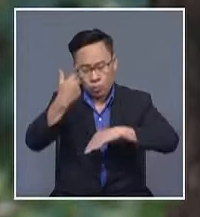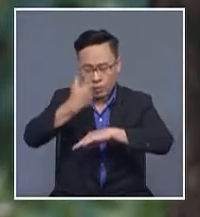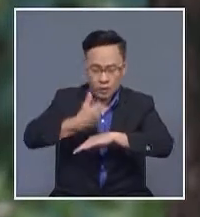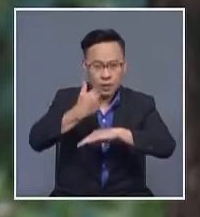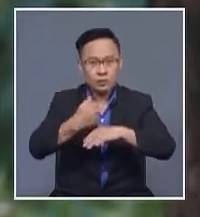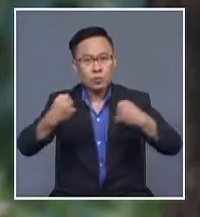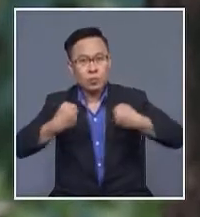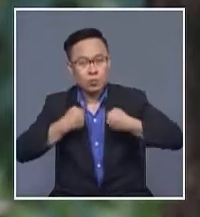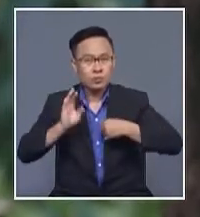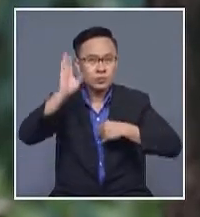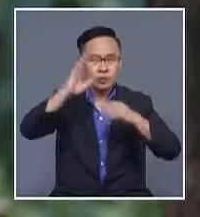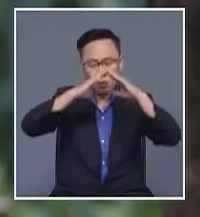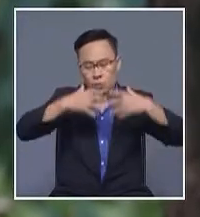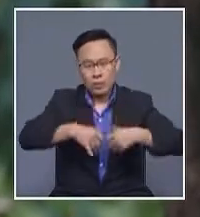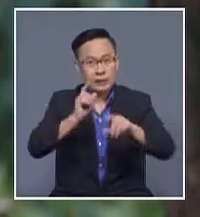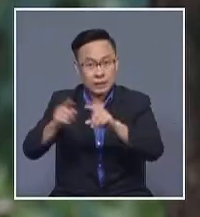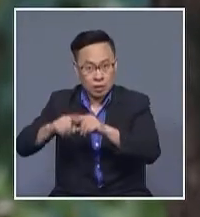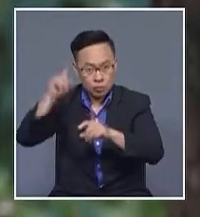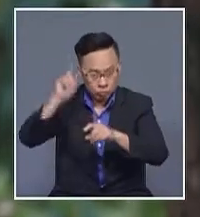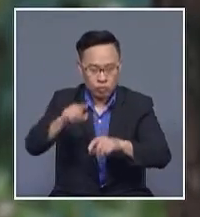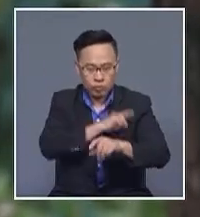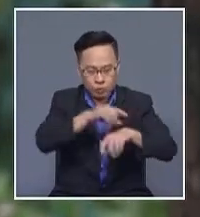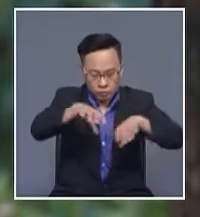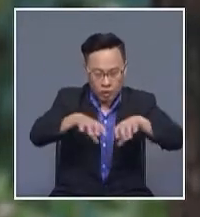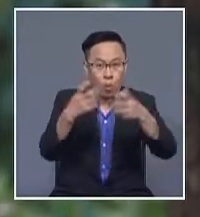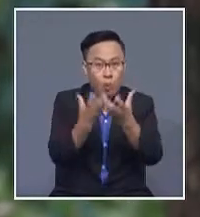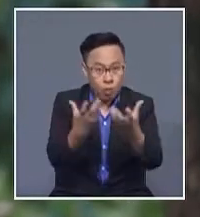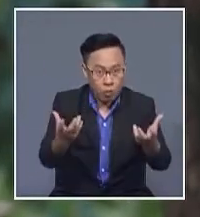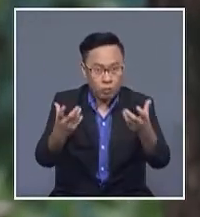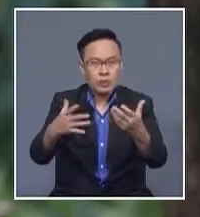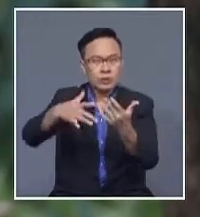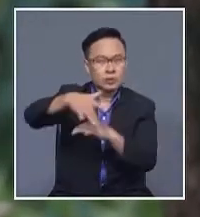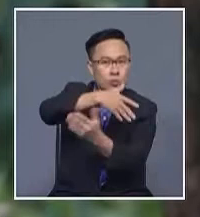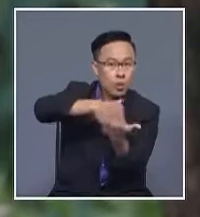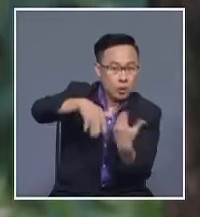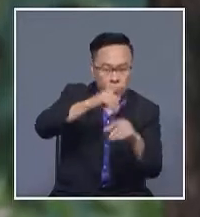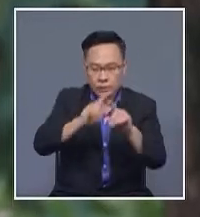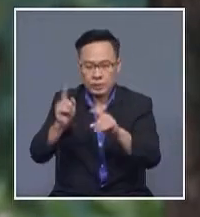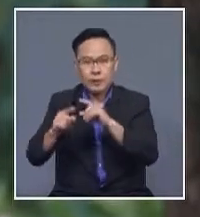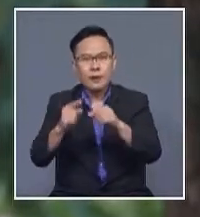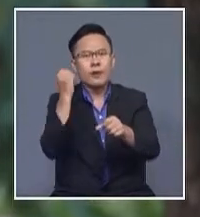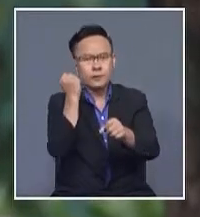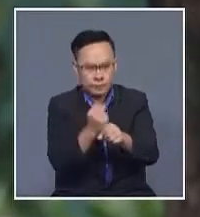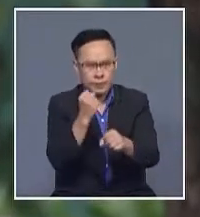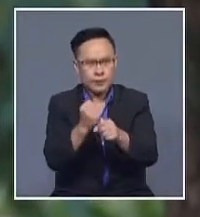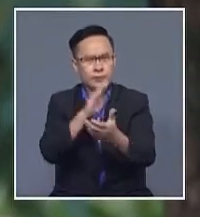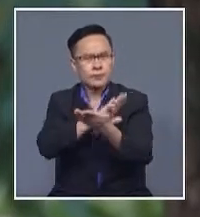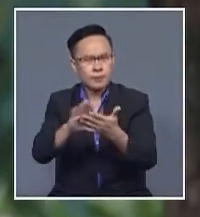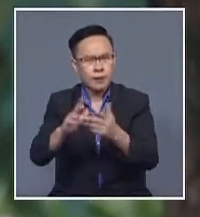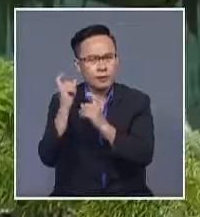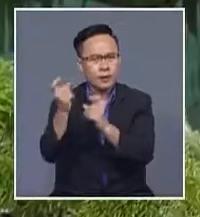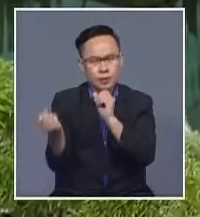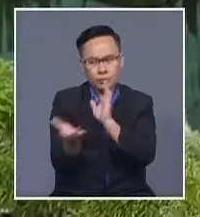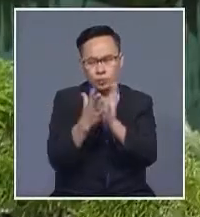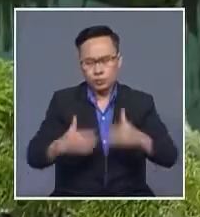งแวดล้อมนะครับแล้วก็อุปกรณ์ต่างๆนะครับให้แรงงานได้ทำงานด้วยความปลอดภัยอันนี้คือภารกิจที่ส